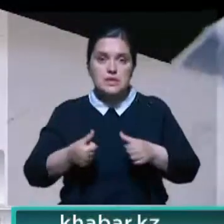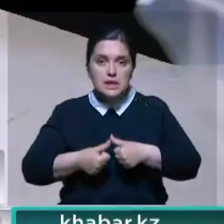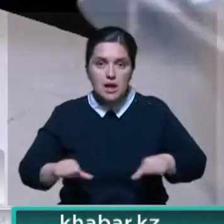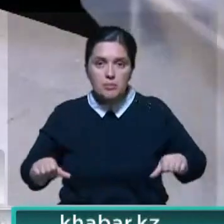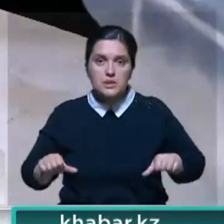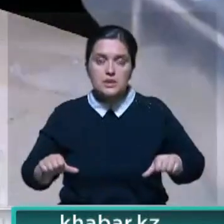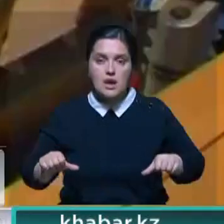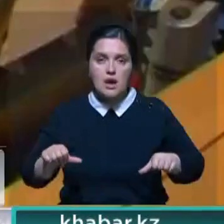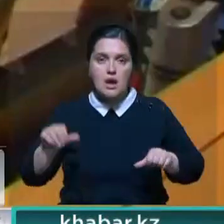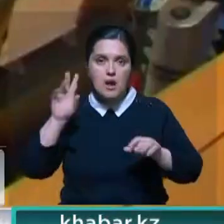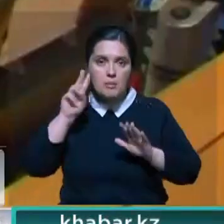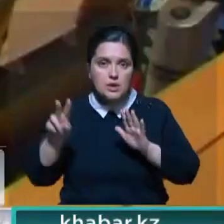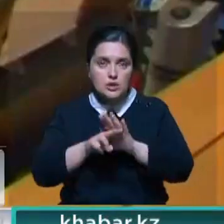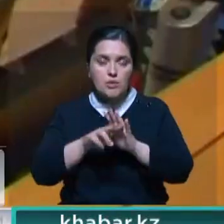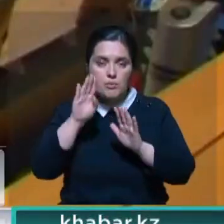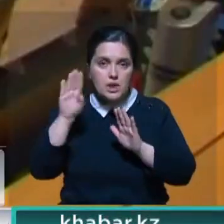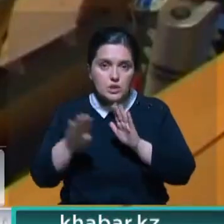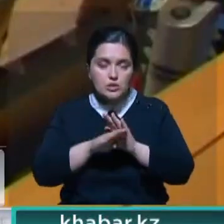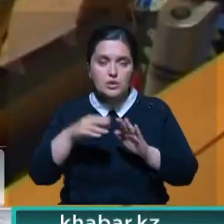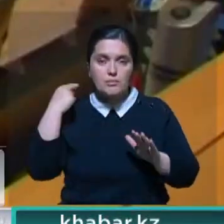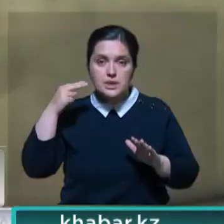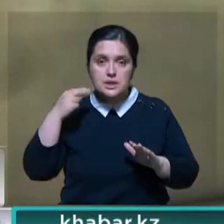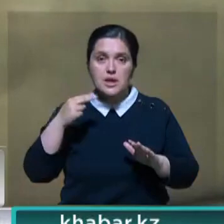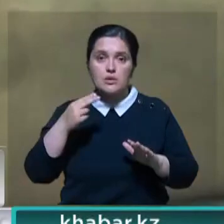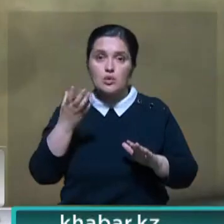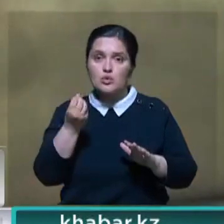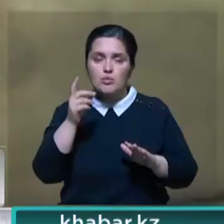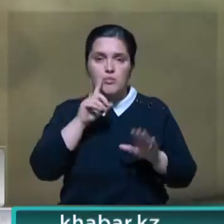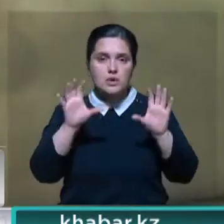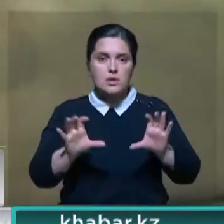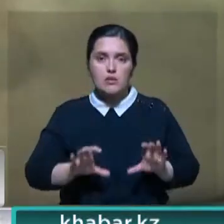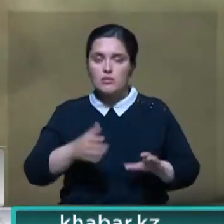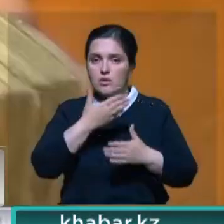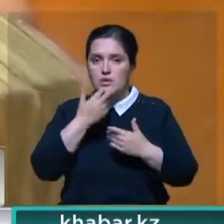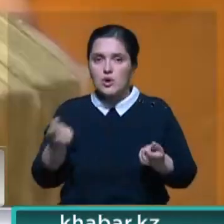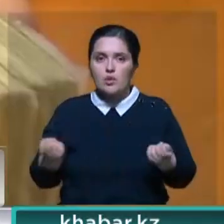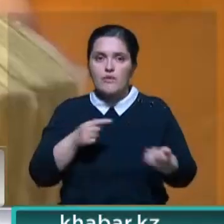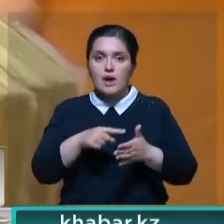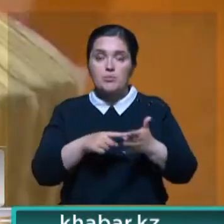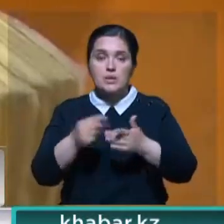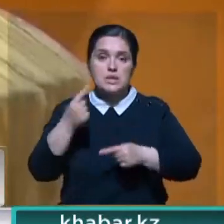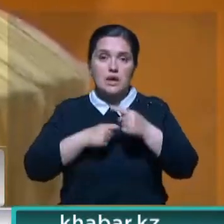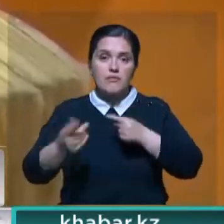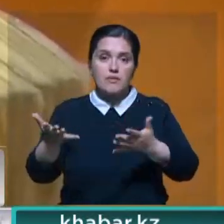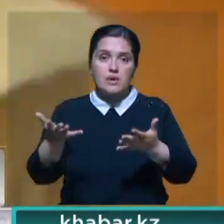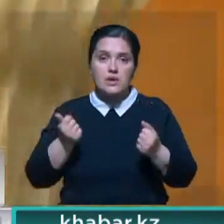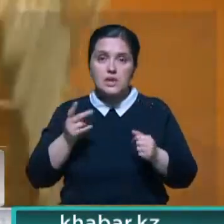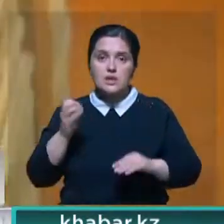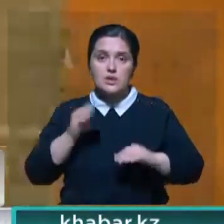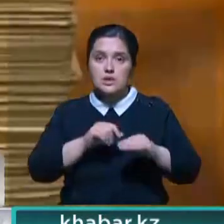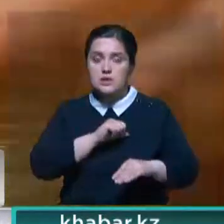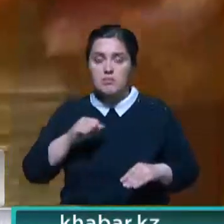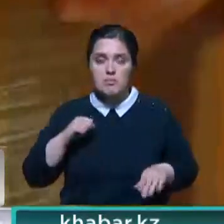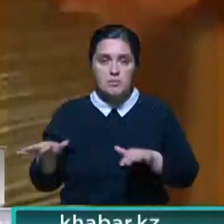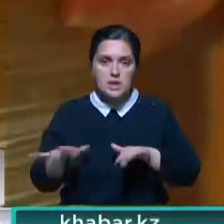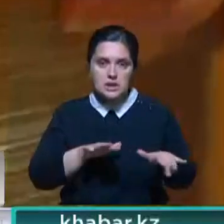спецкомиссия, подотчетная президенту. Кушанов добавил, что парламентом еще не принят закон, регулирующий вопросы возврата средств, и не создан